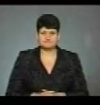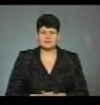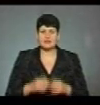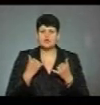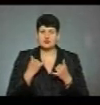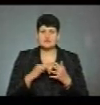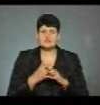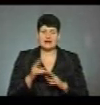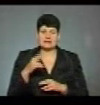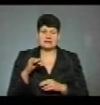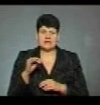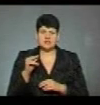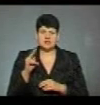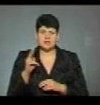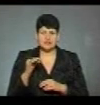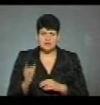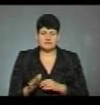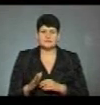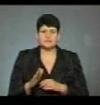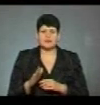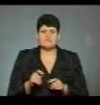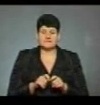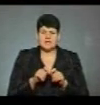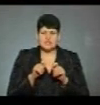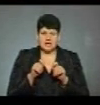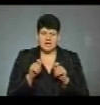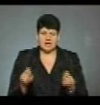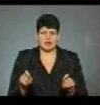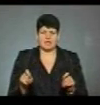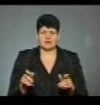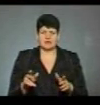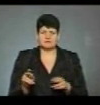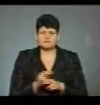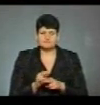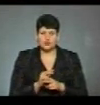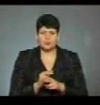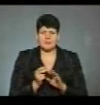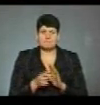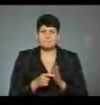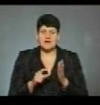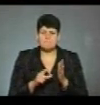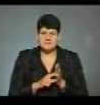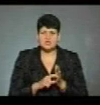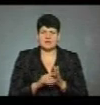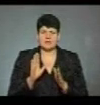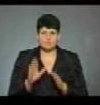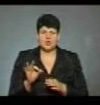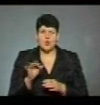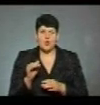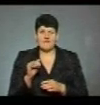Сьогодні в селі Дички Великогаївської громади відкрили відреконструйоване приміщення, де діятимуть офіс старости